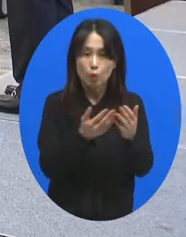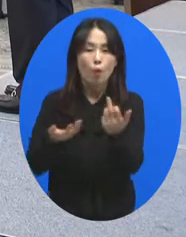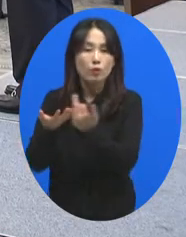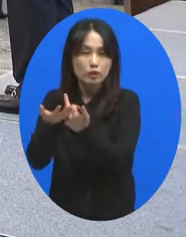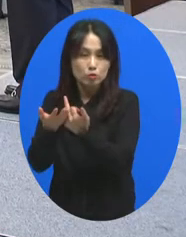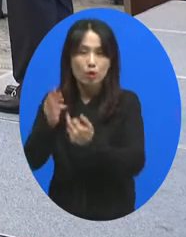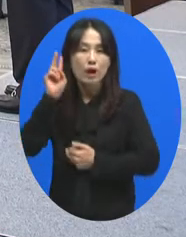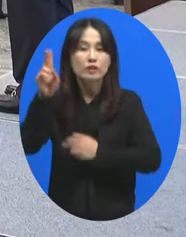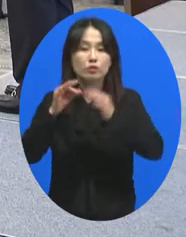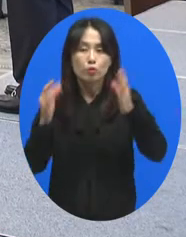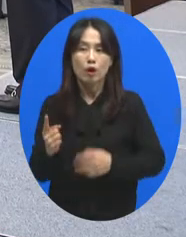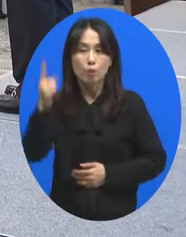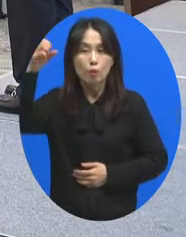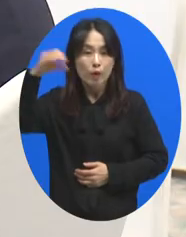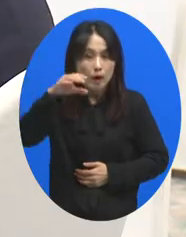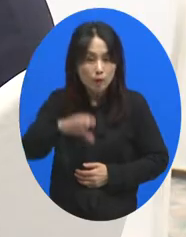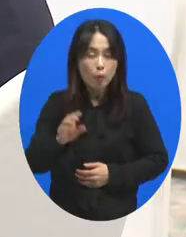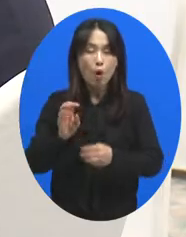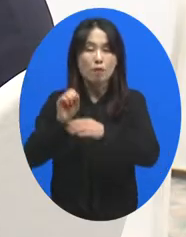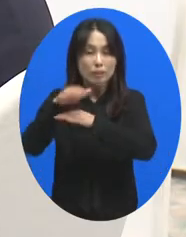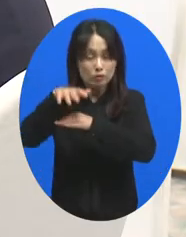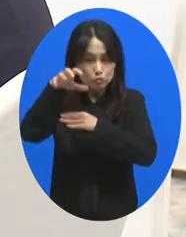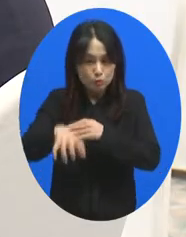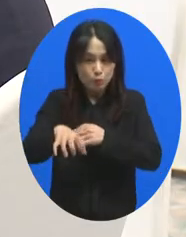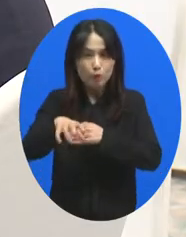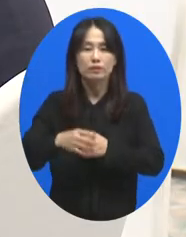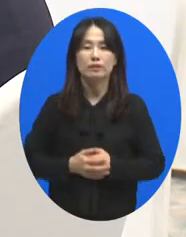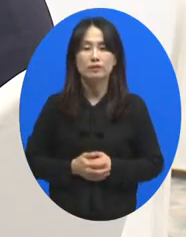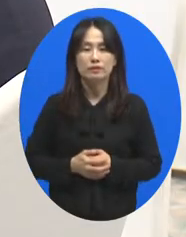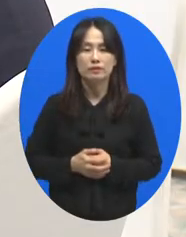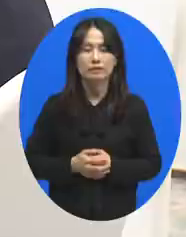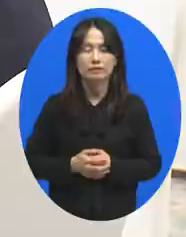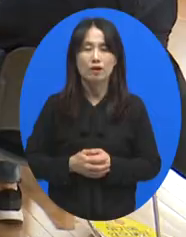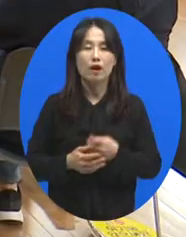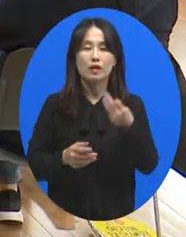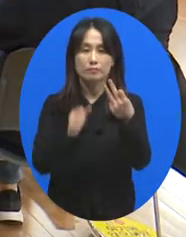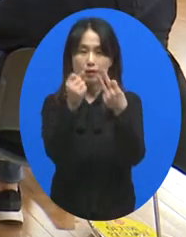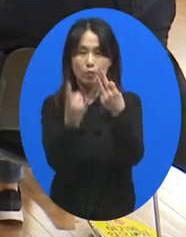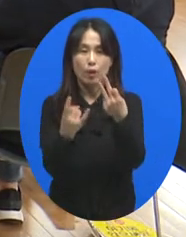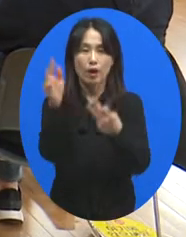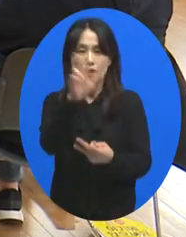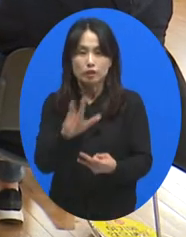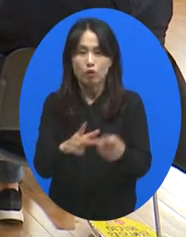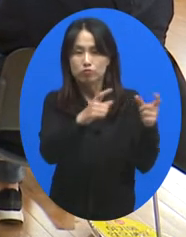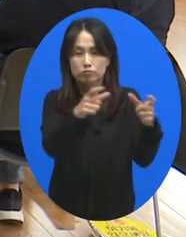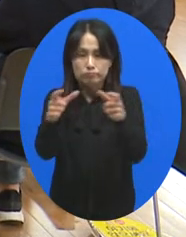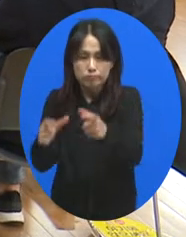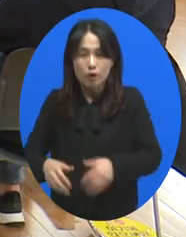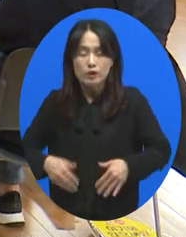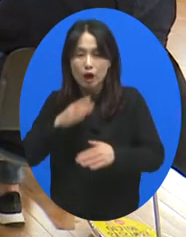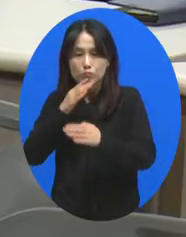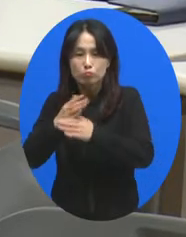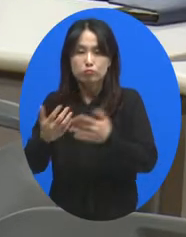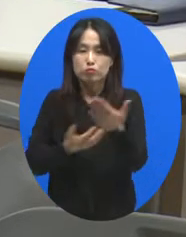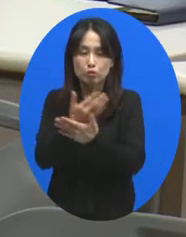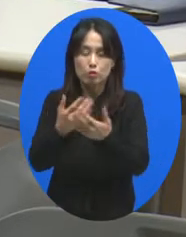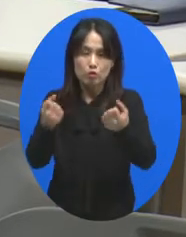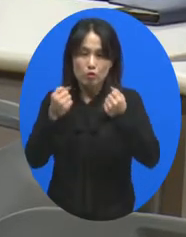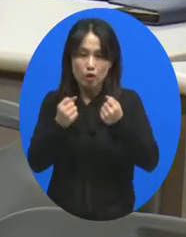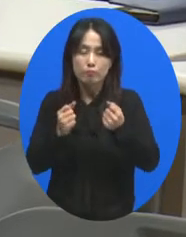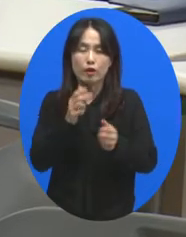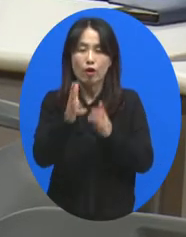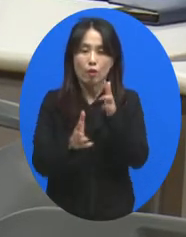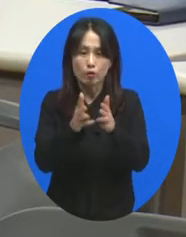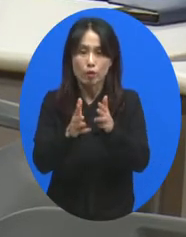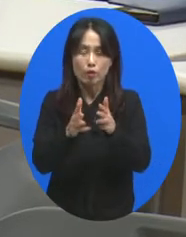경기도와 제주도가 이틀간 고양 소노캄과 파주 캠프 그리브스에서 제13회 전국 지자체 남북교류협력